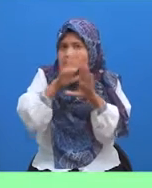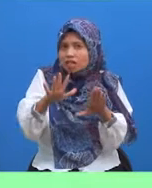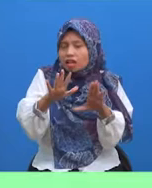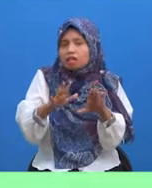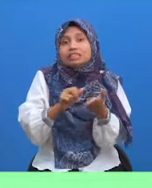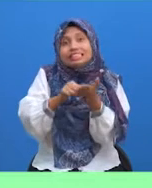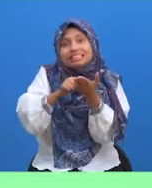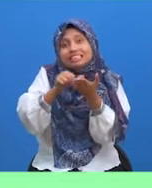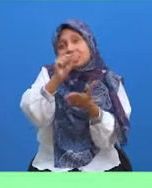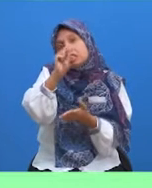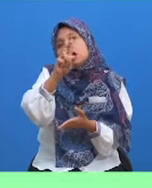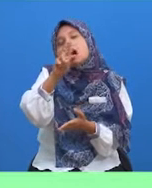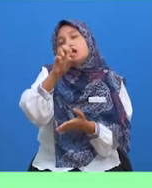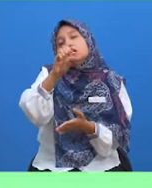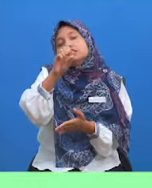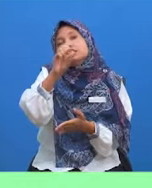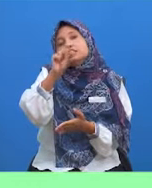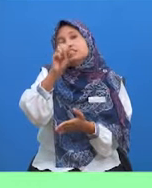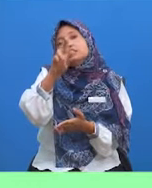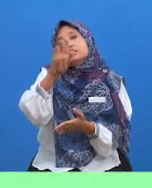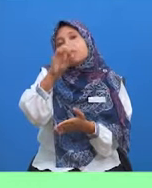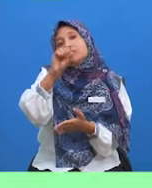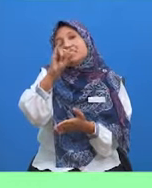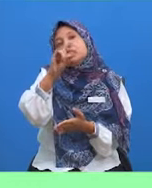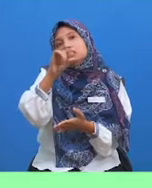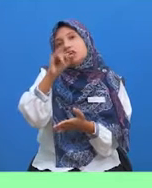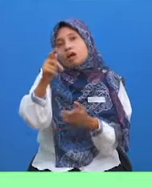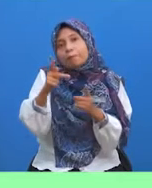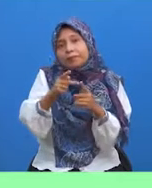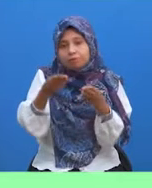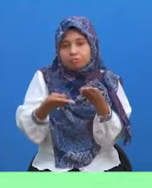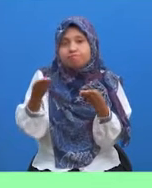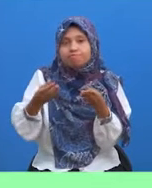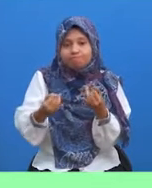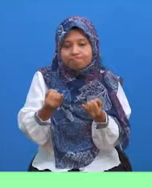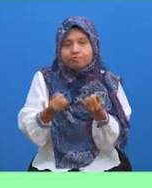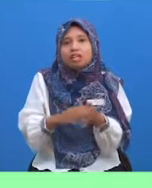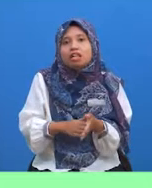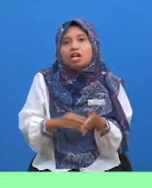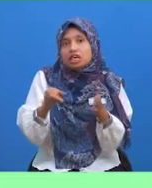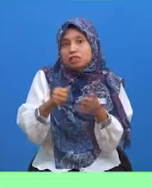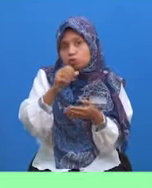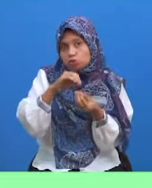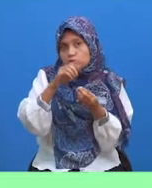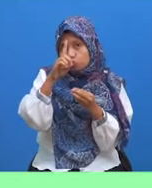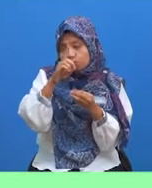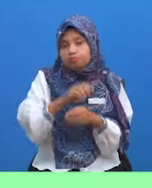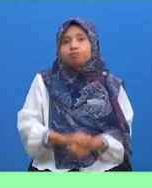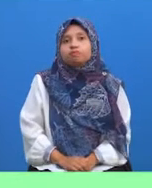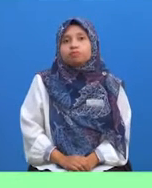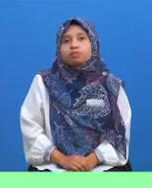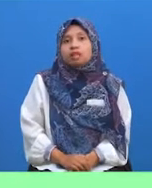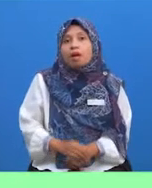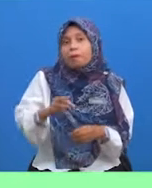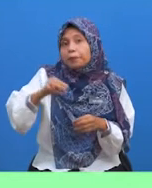atas permintaan barang Anjar yaitu yang pertama murid-murid perlu